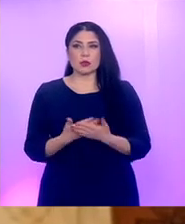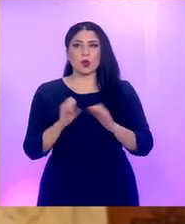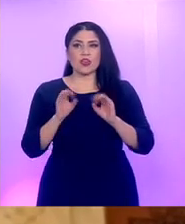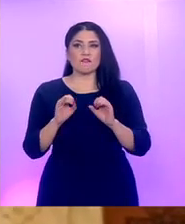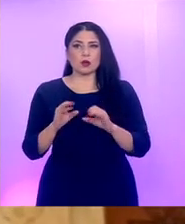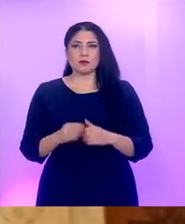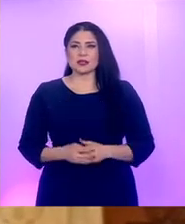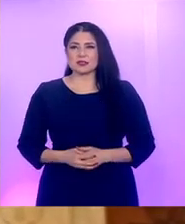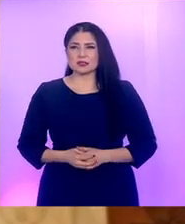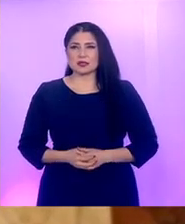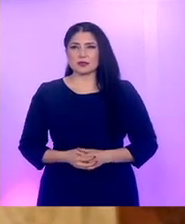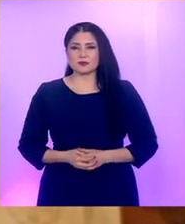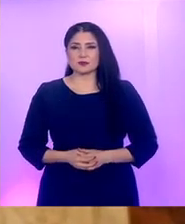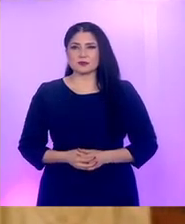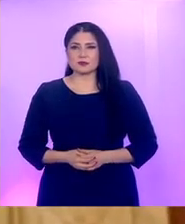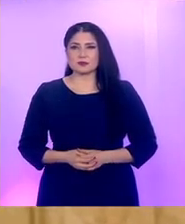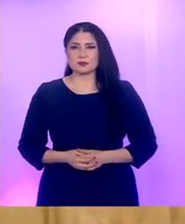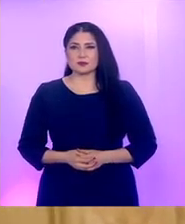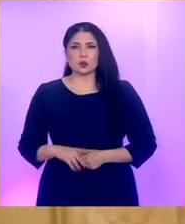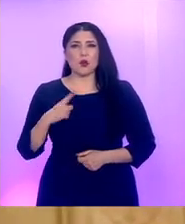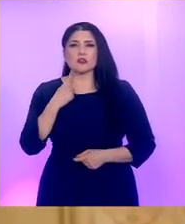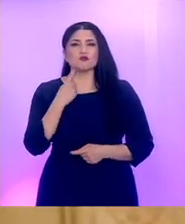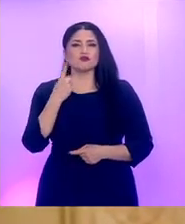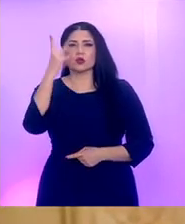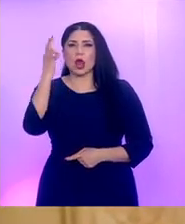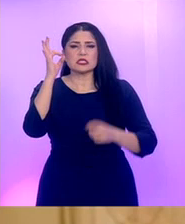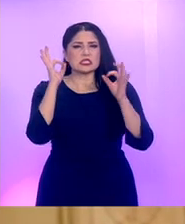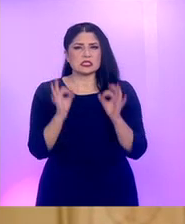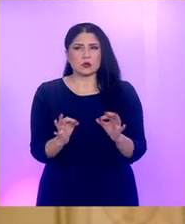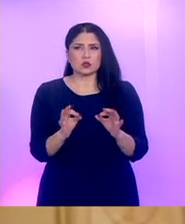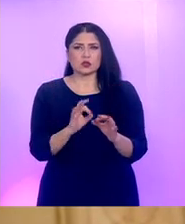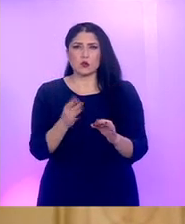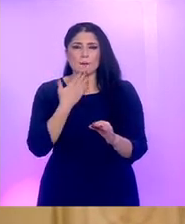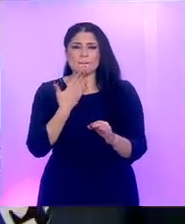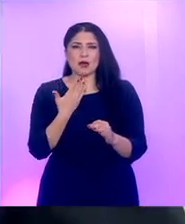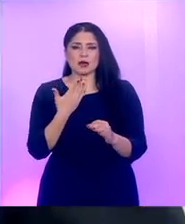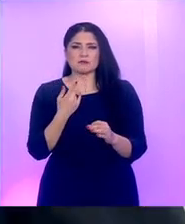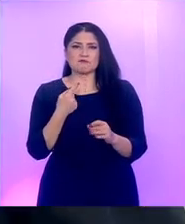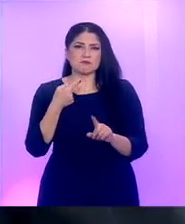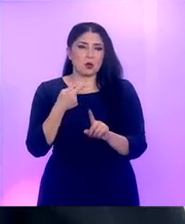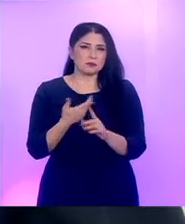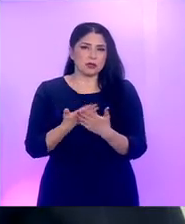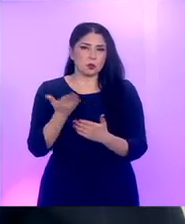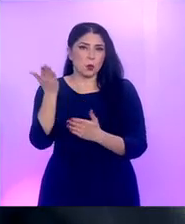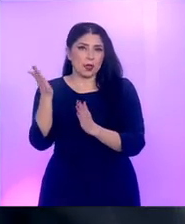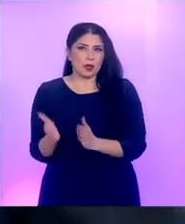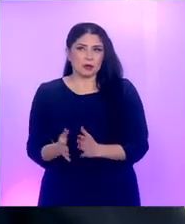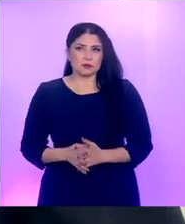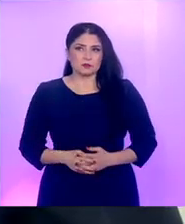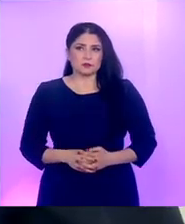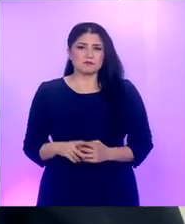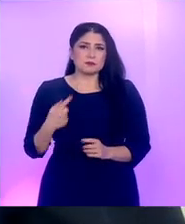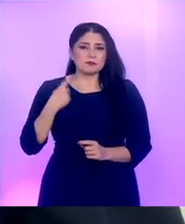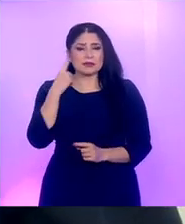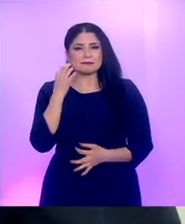care au decurs până acum nu au fost foarte sigure și nu au fost convingătoare pentru mine. Am o rezervă, nu că nu